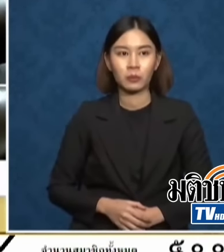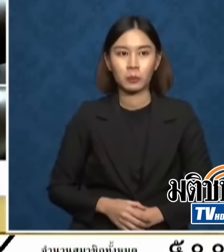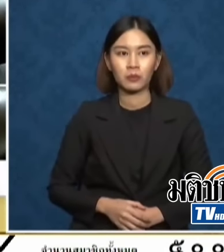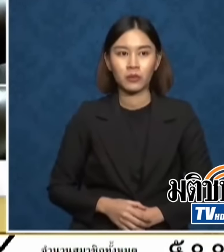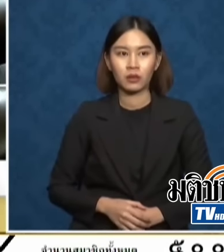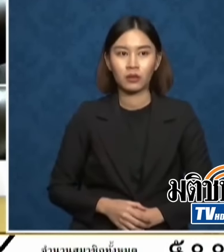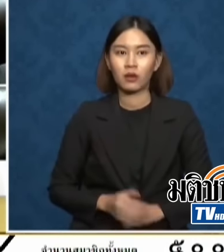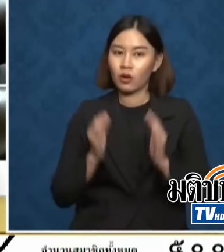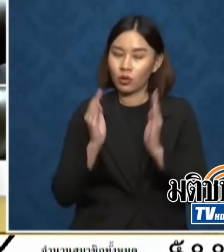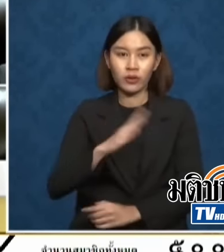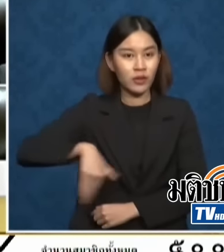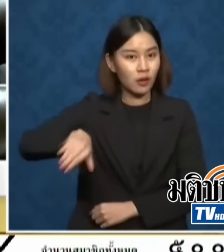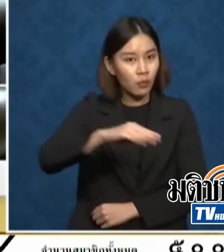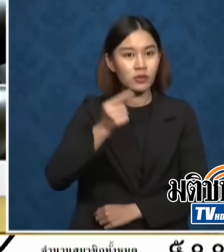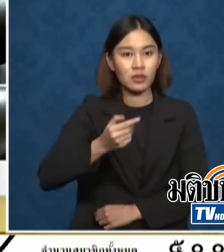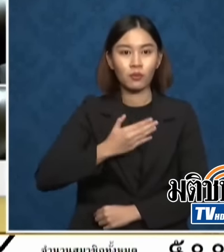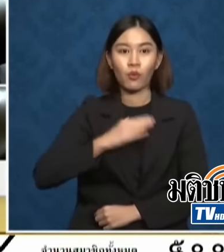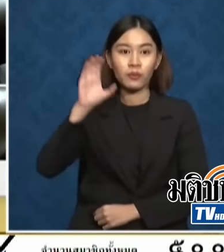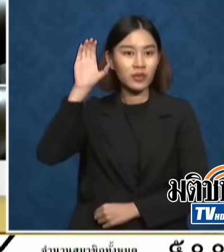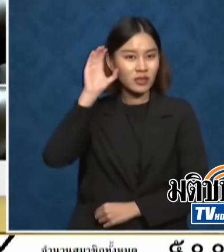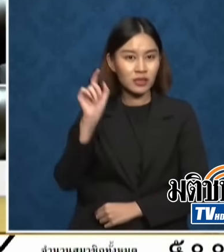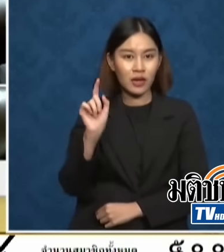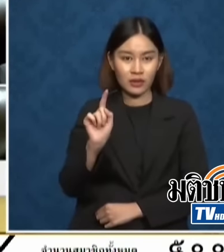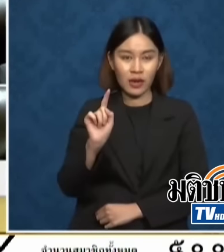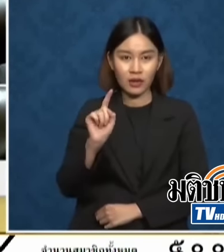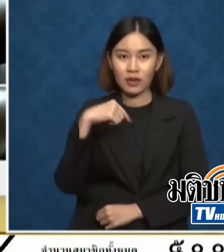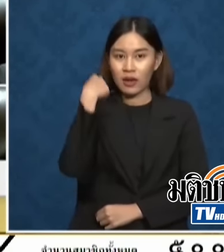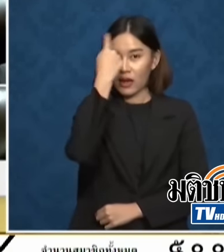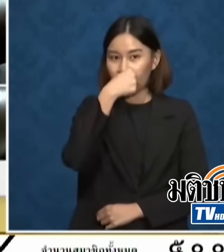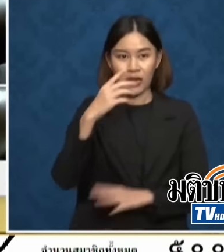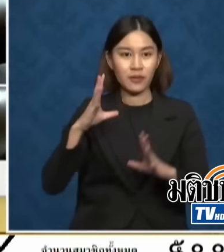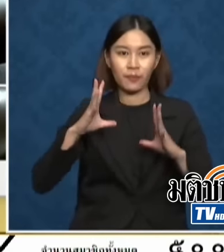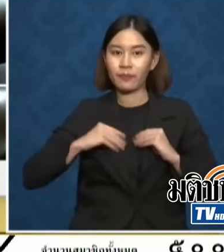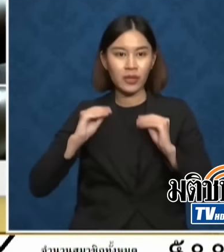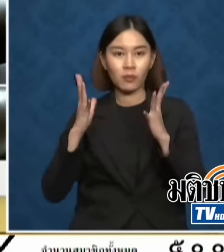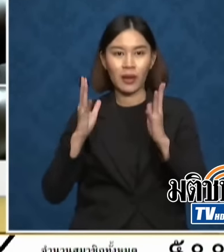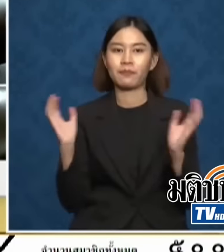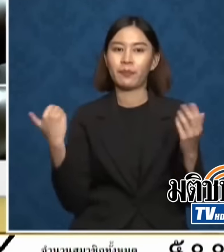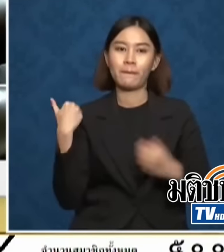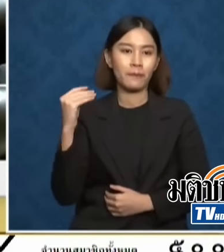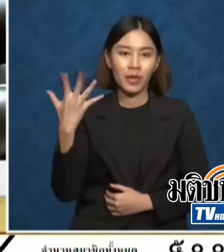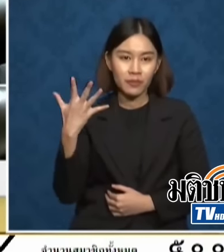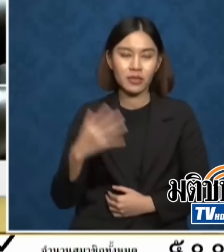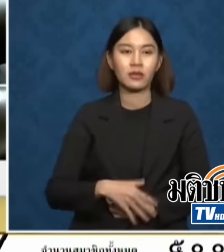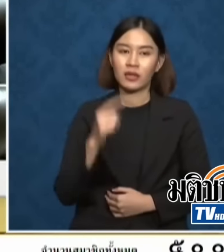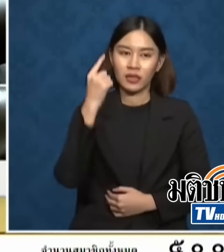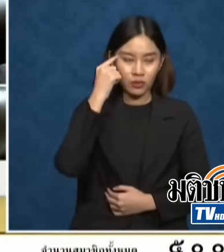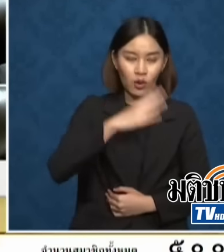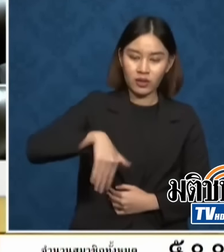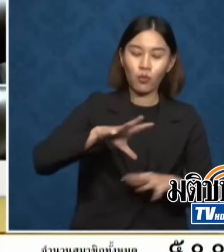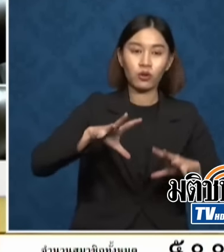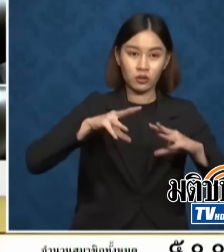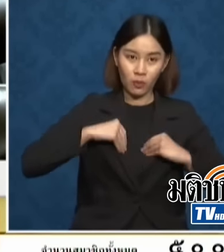และเป็นของทุกคนจริงๆเพราะผมเชื่อว่าวันนี้ไม่มีใครที่ไม่เห็นด้วยกับการรับหลักการของกฎหม